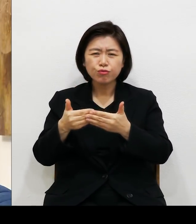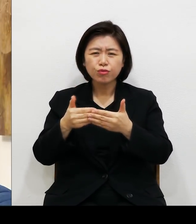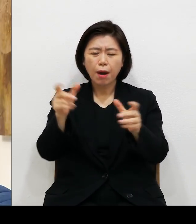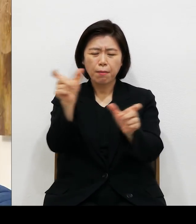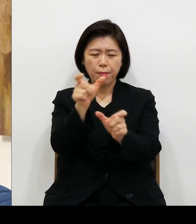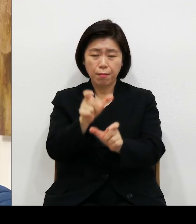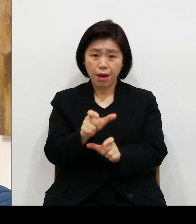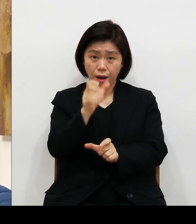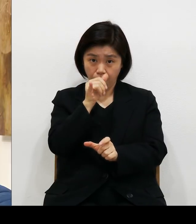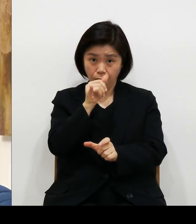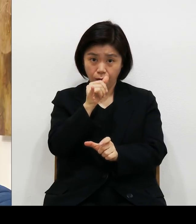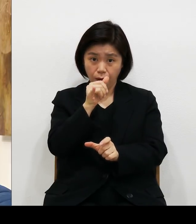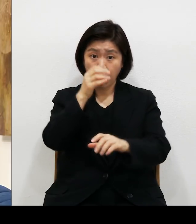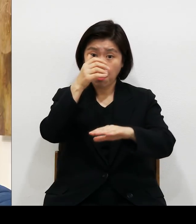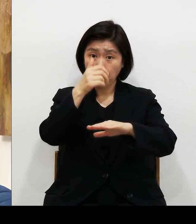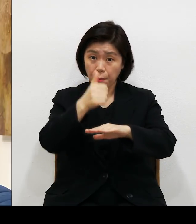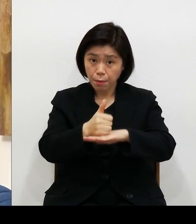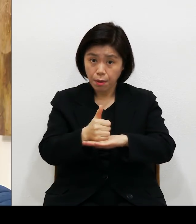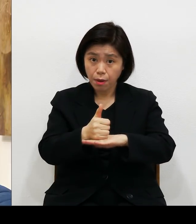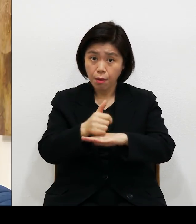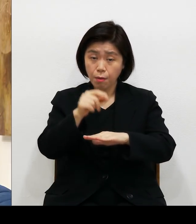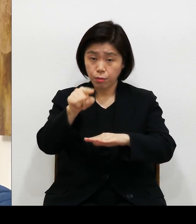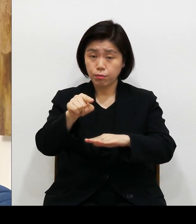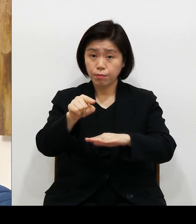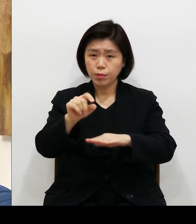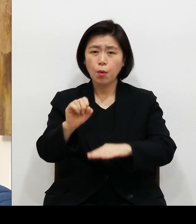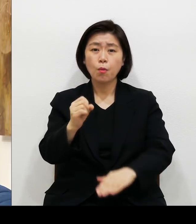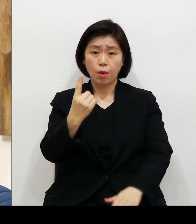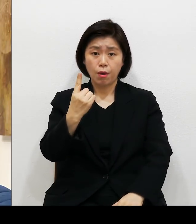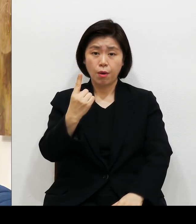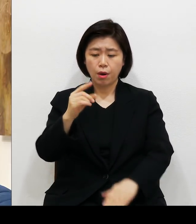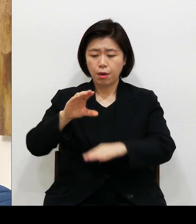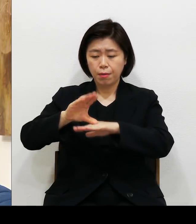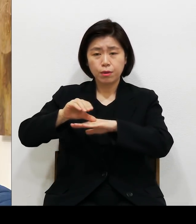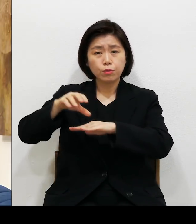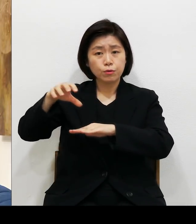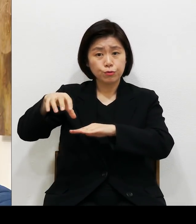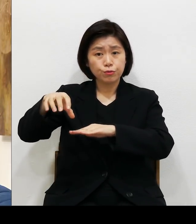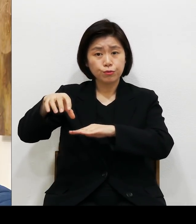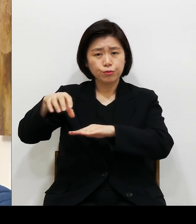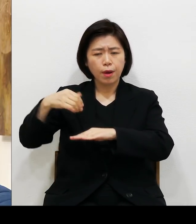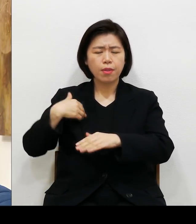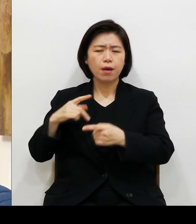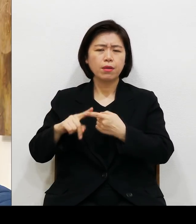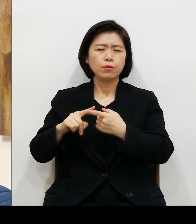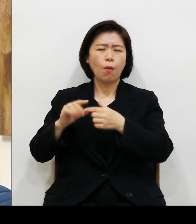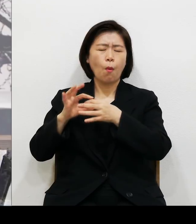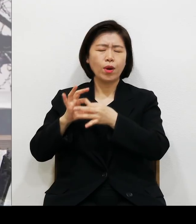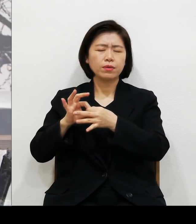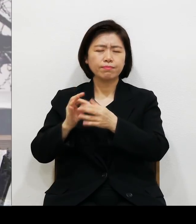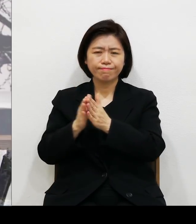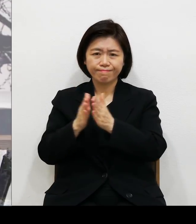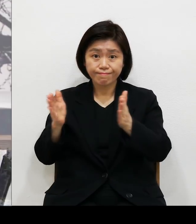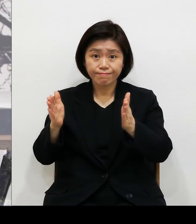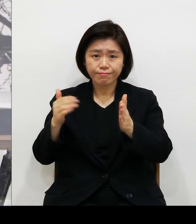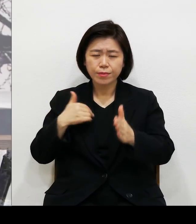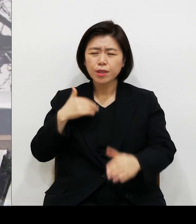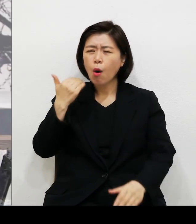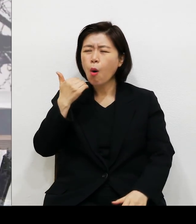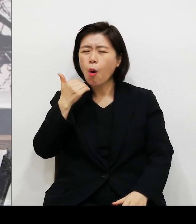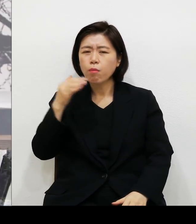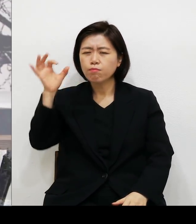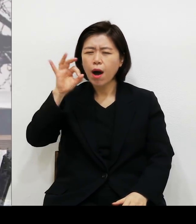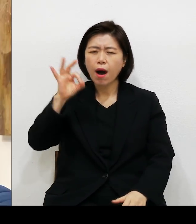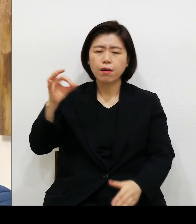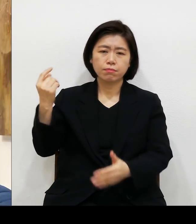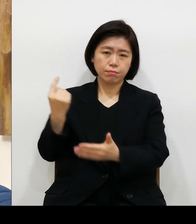그러다 보니까 방송국에서 관심을 갖고 예. 저를 열심히 수소문해서 찾으셨더라고요. 네.